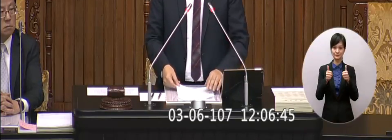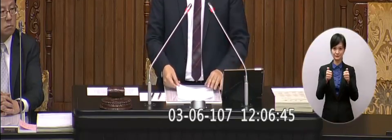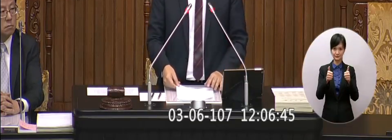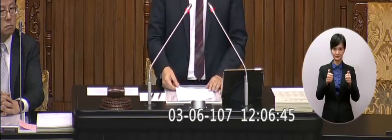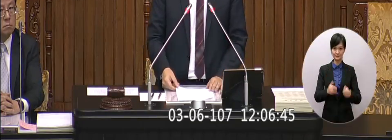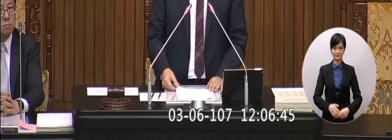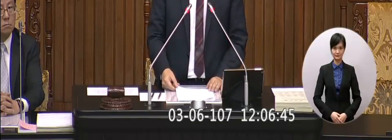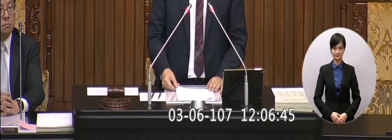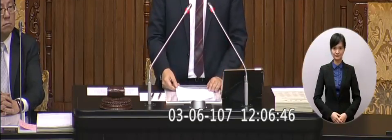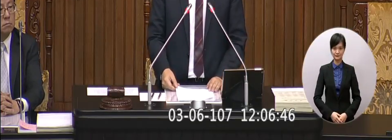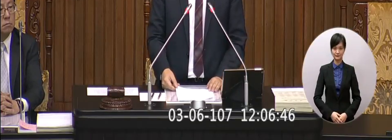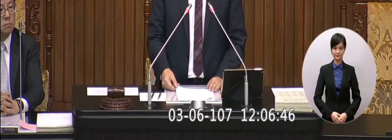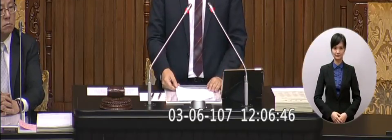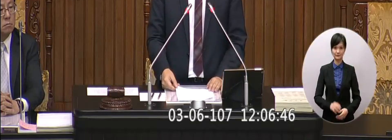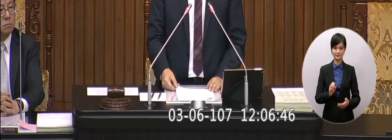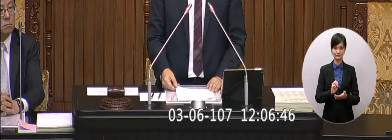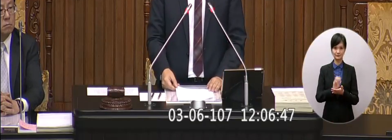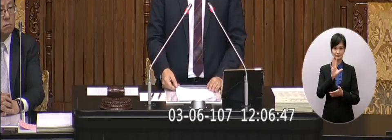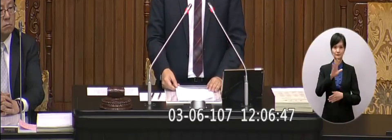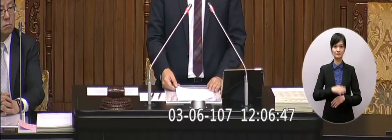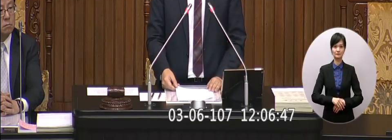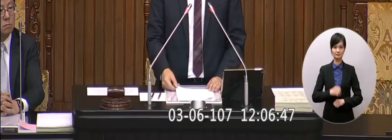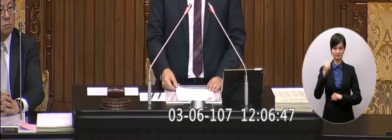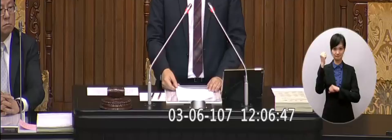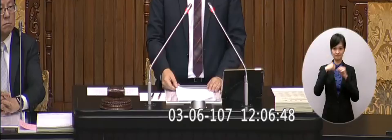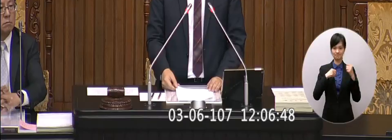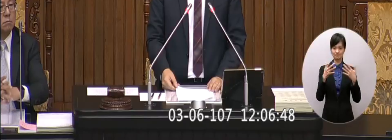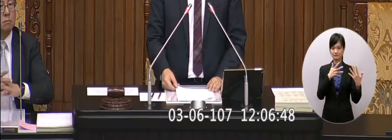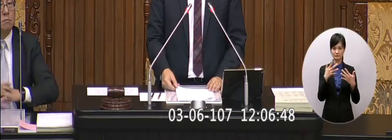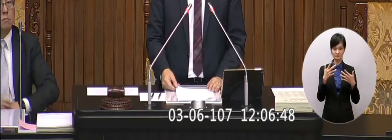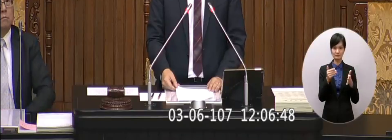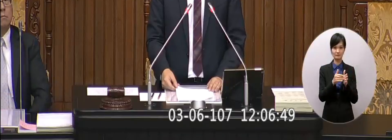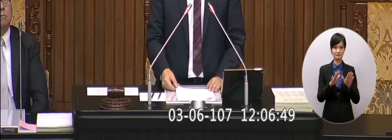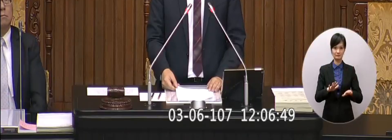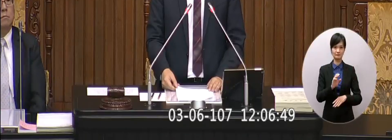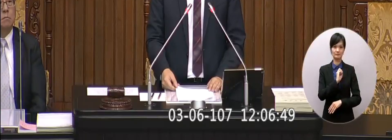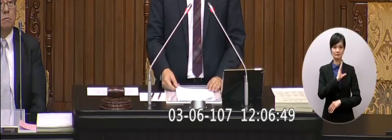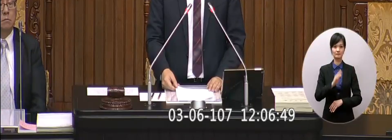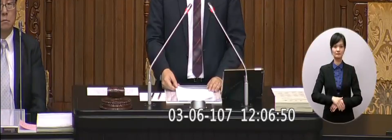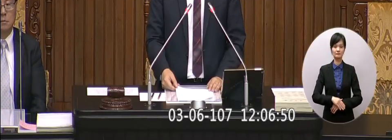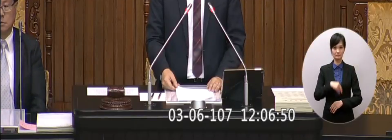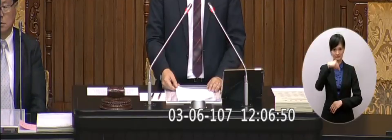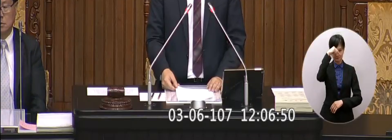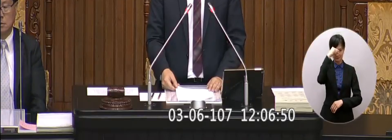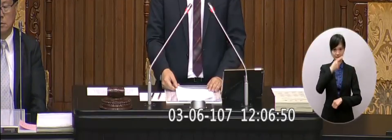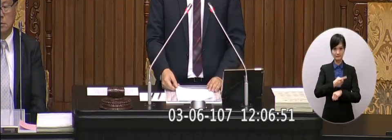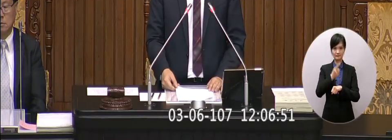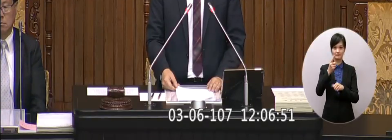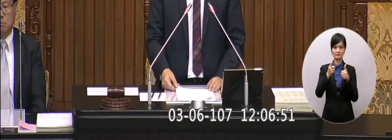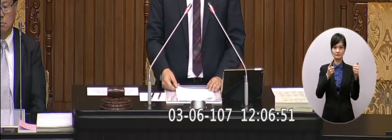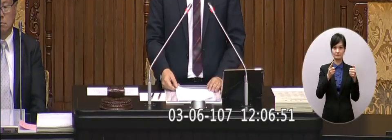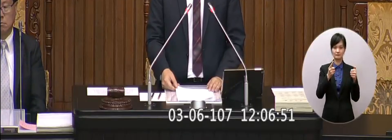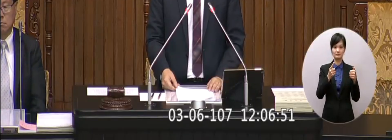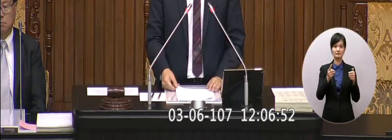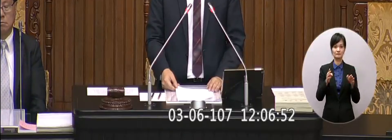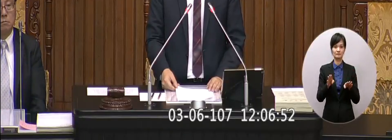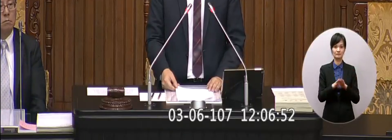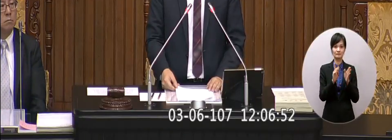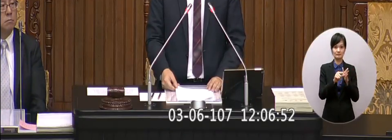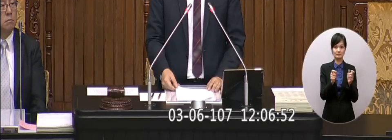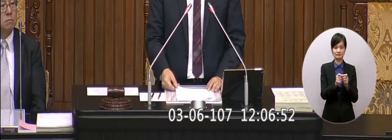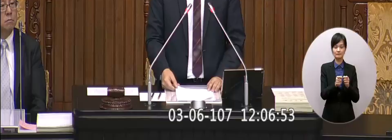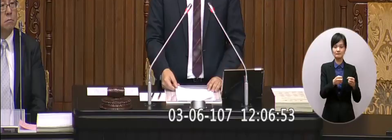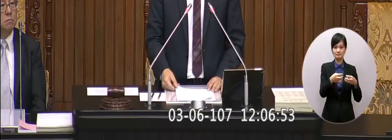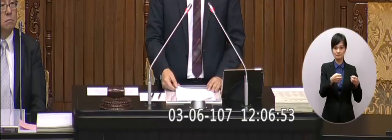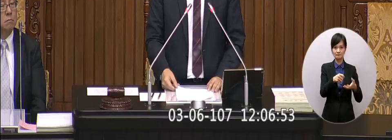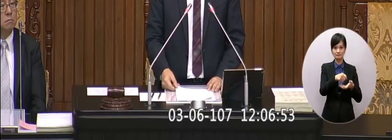谢谢。报院会上午质询到此为止，下午1:50处理临时提案，